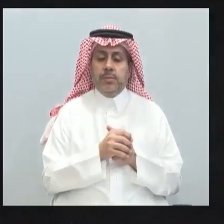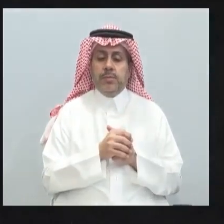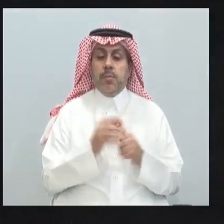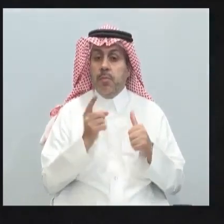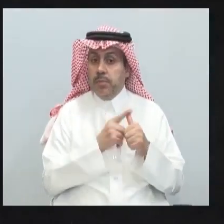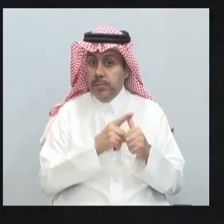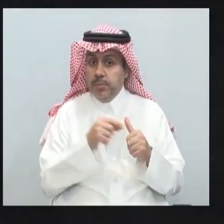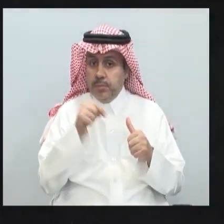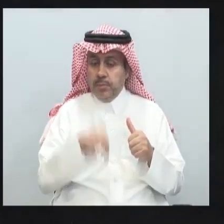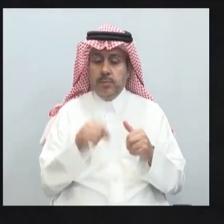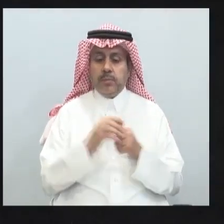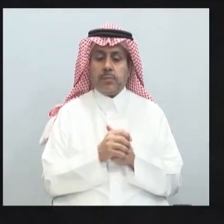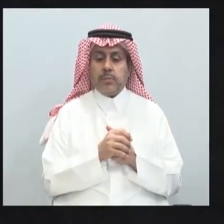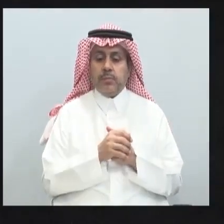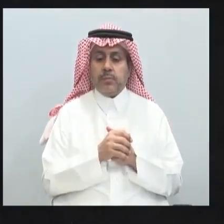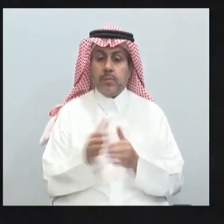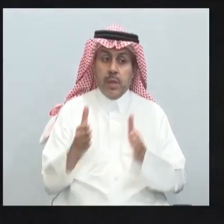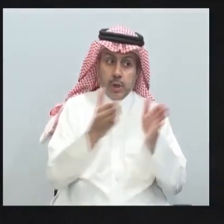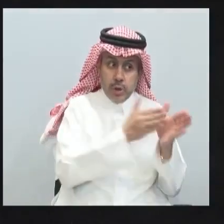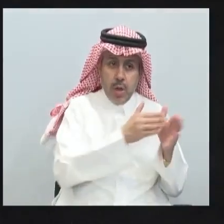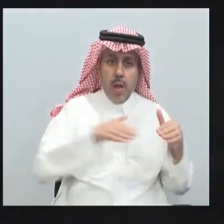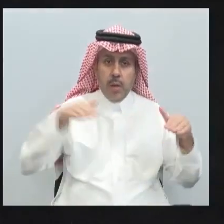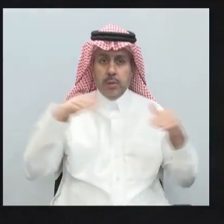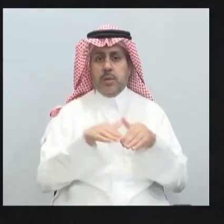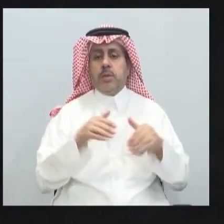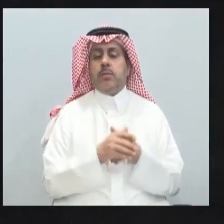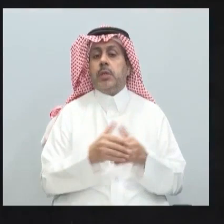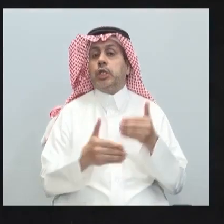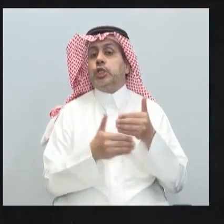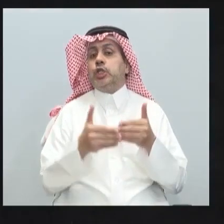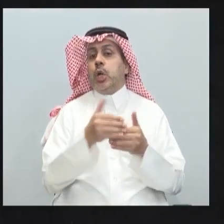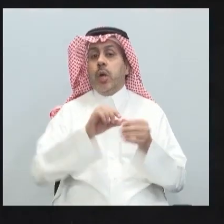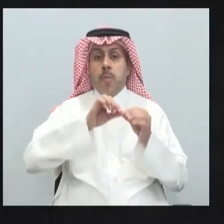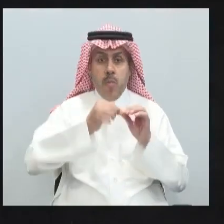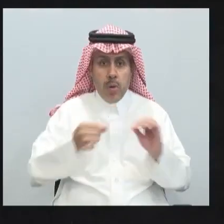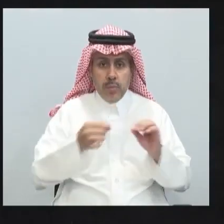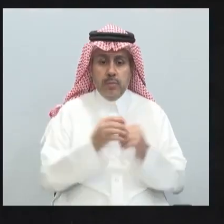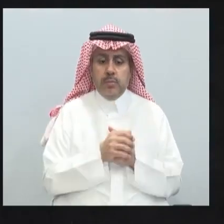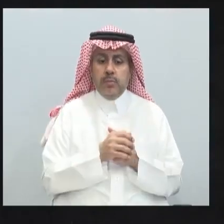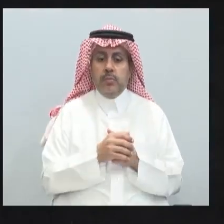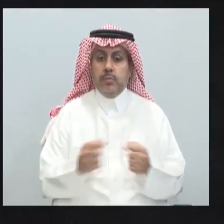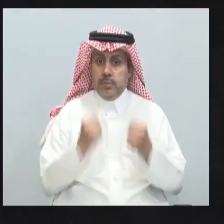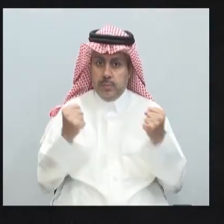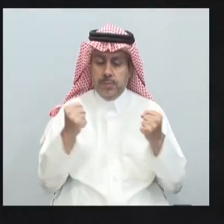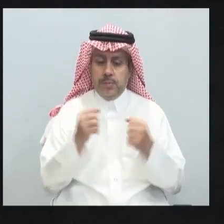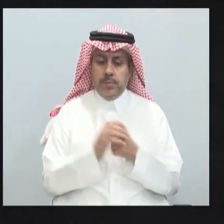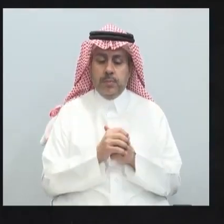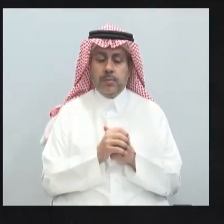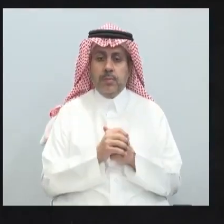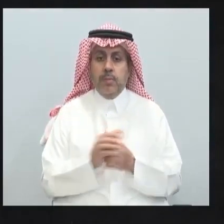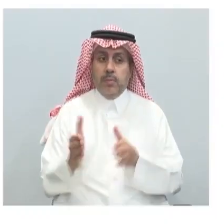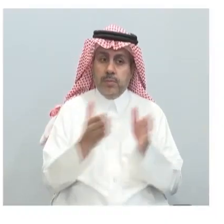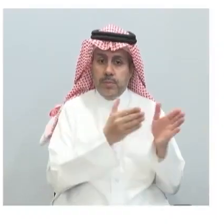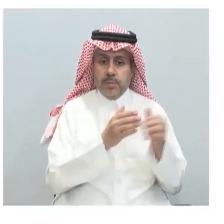ل فقرتنا الان اتجاه التصادم وتكوين المعقد المنشط كيف سيكون الاتجاه